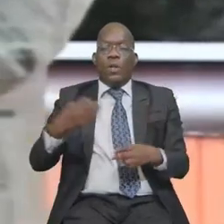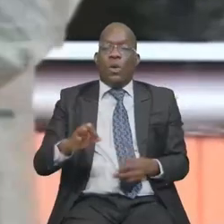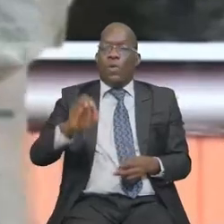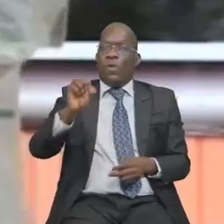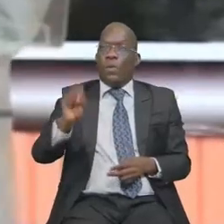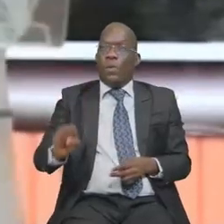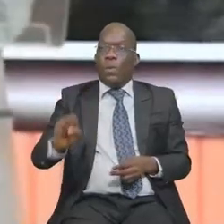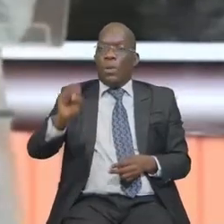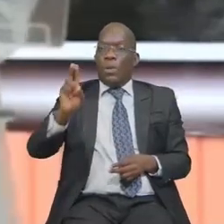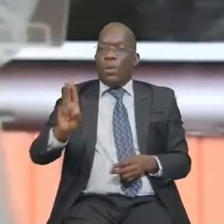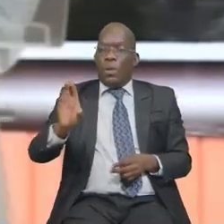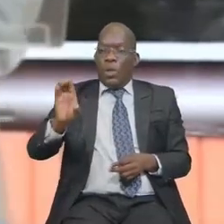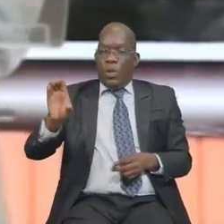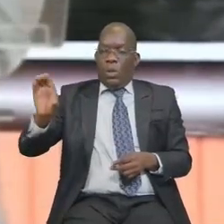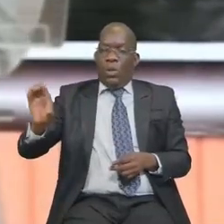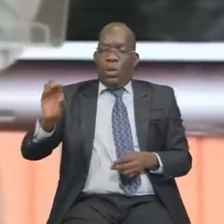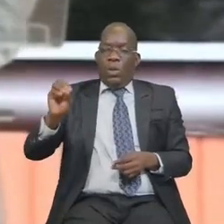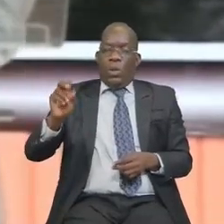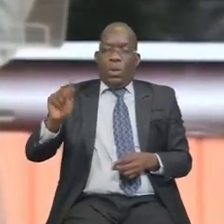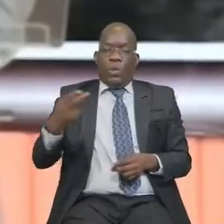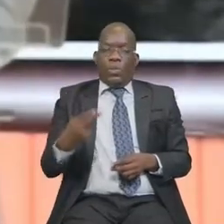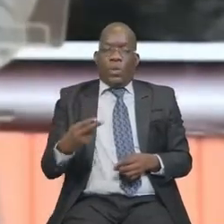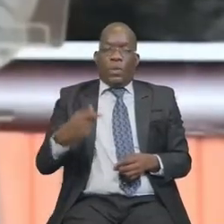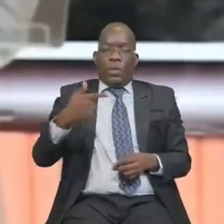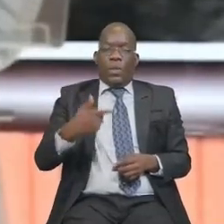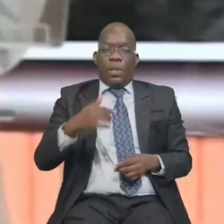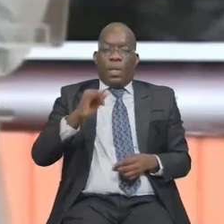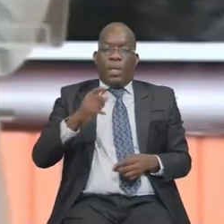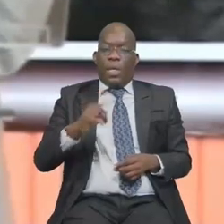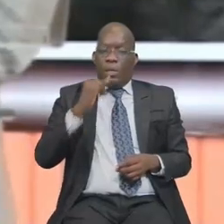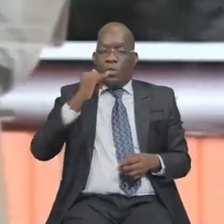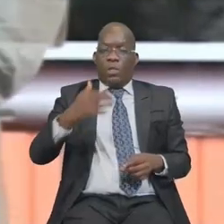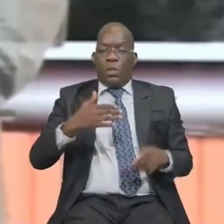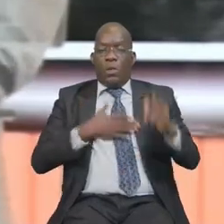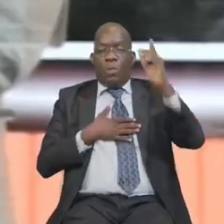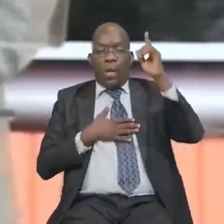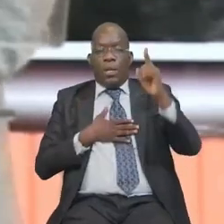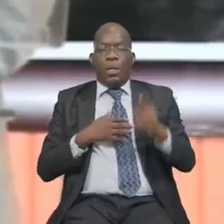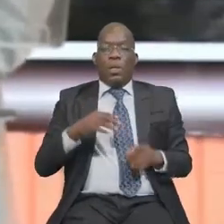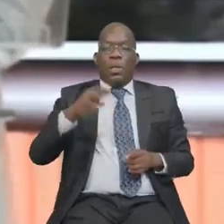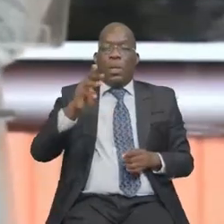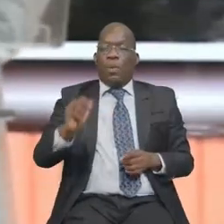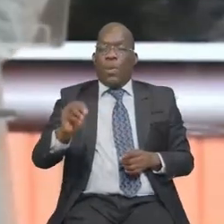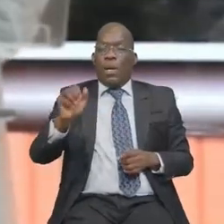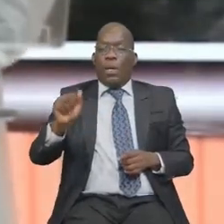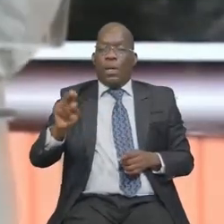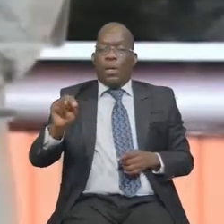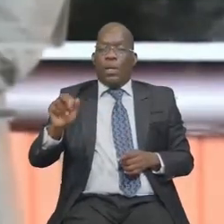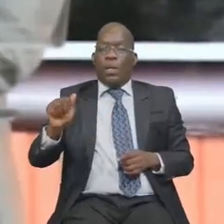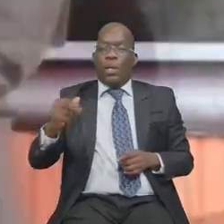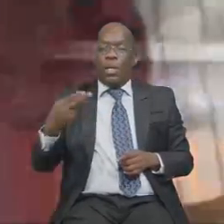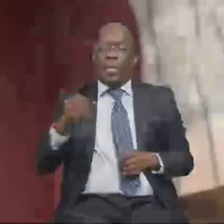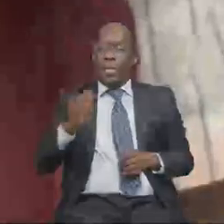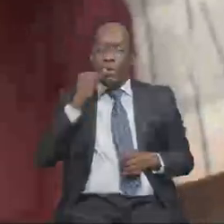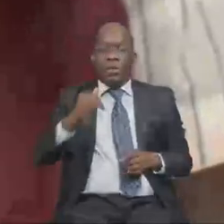À moi Galade, à moi Manassé. Éphraïm est le rempart de ma tête,